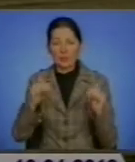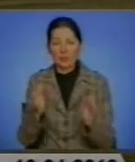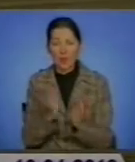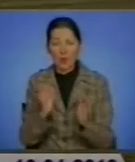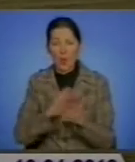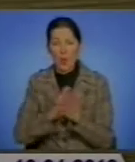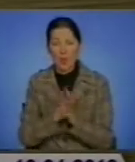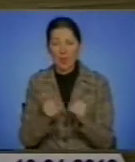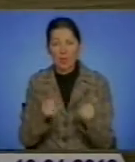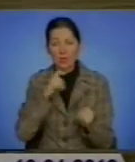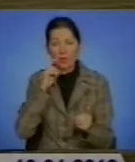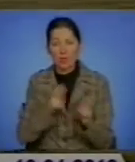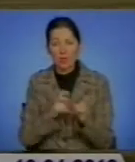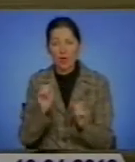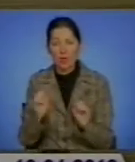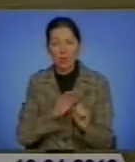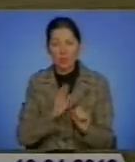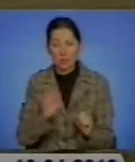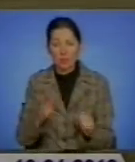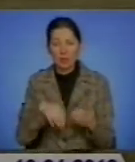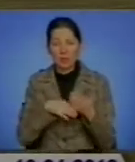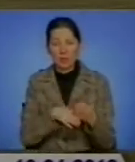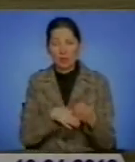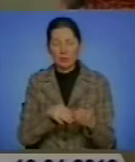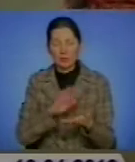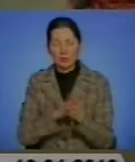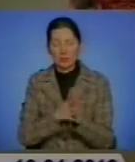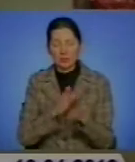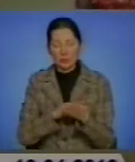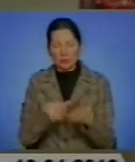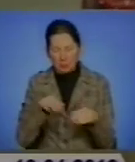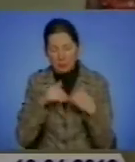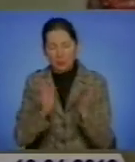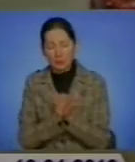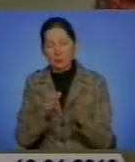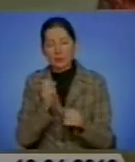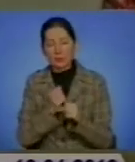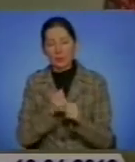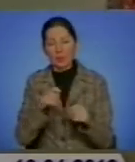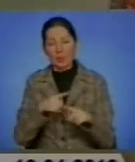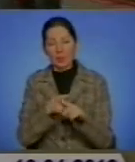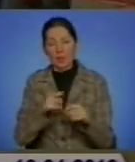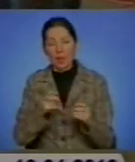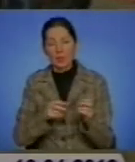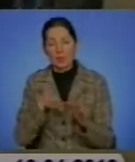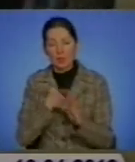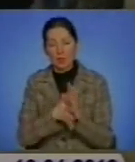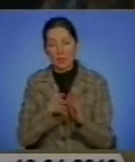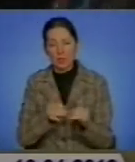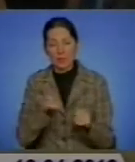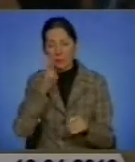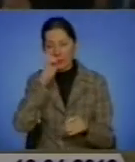стверджує Микола Азаров. Допомагатимуть спрощенням умов інвестування у спільне виробництво техніки для АПК та видатками з держбюджету на